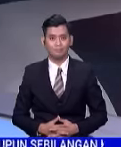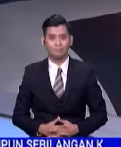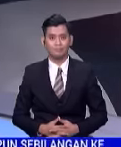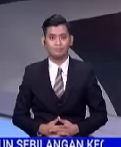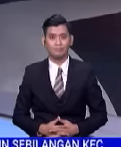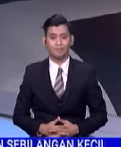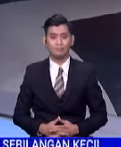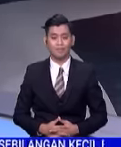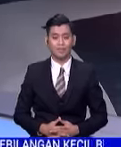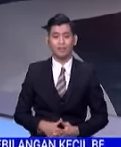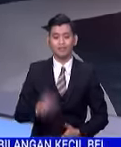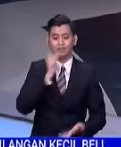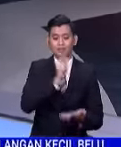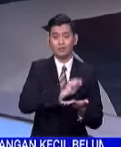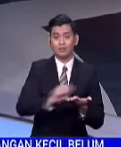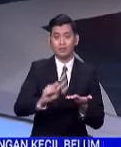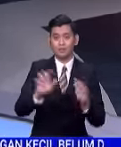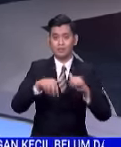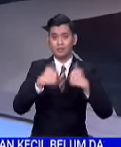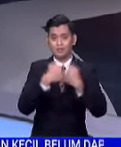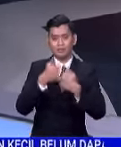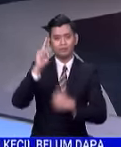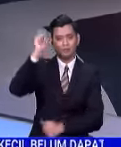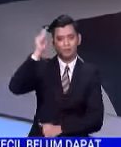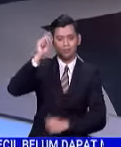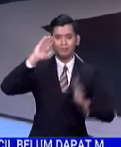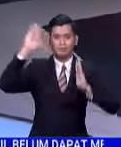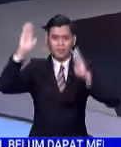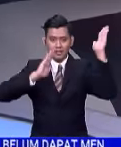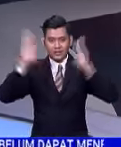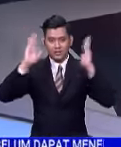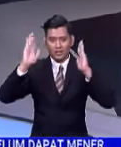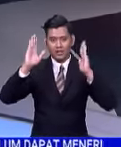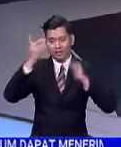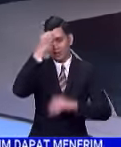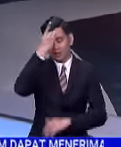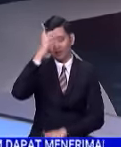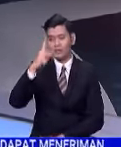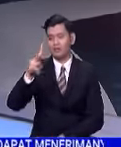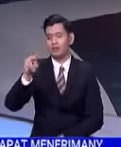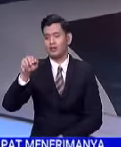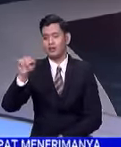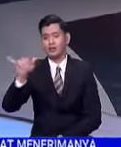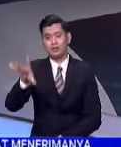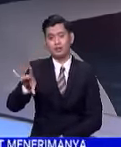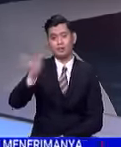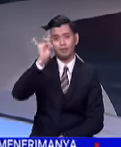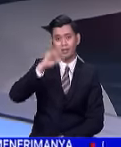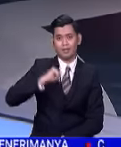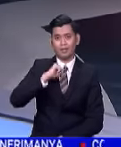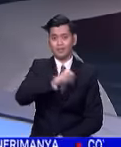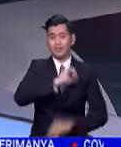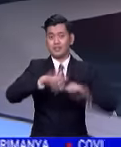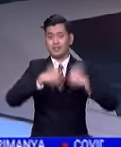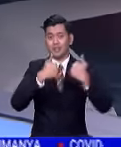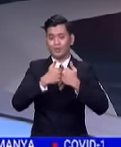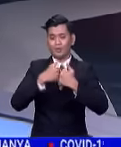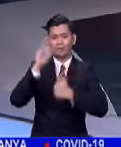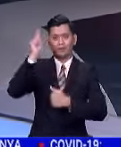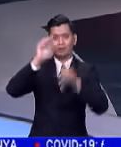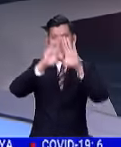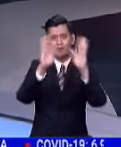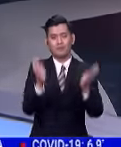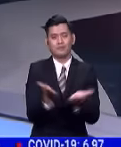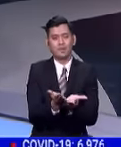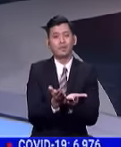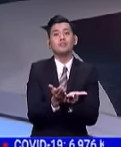Dalam perkembangan lain, Setiausaha Agung Persatuan Badminton Malaysia BAM Datuk Kenny Goh dipilih sebagai ahli Majlis Persekutuan Badminton Dunia